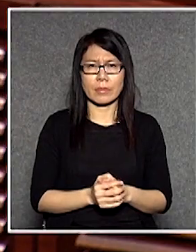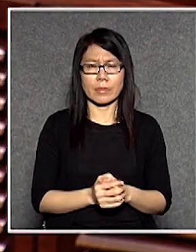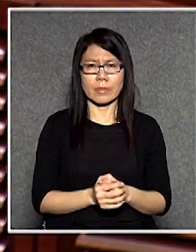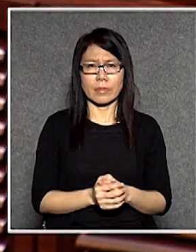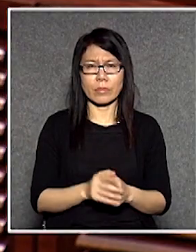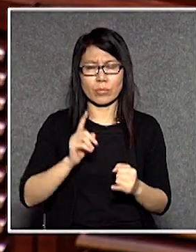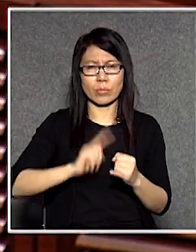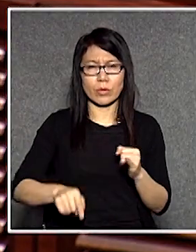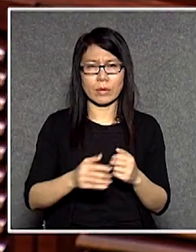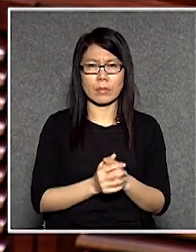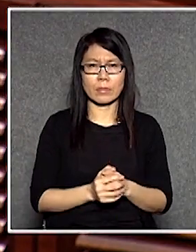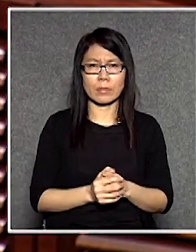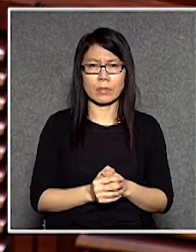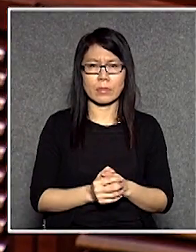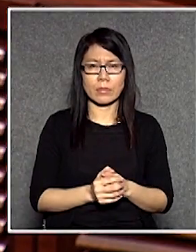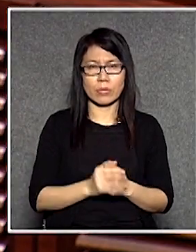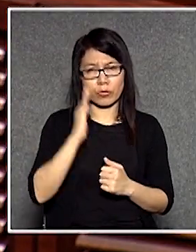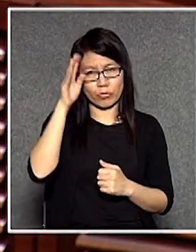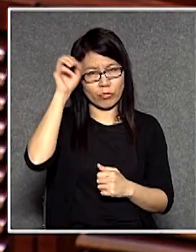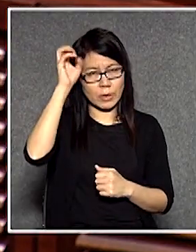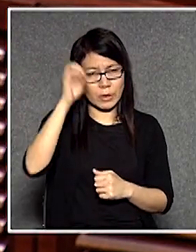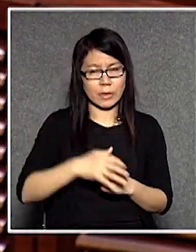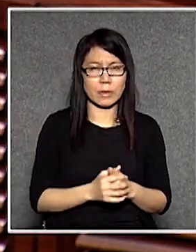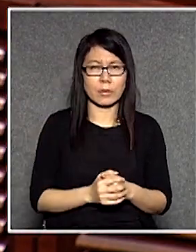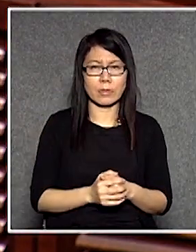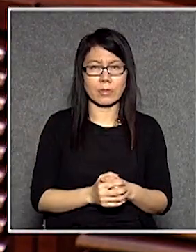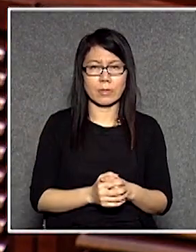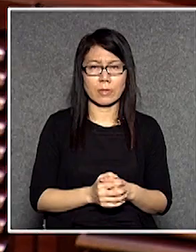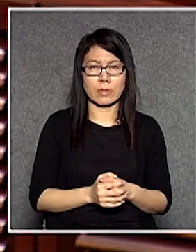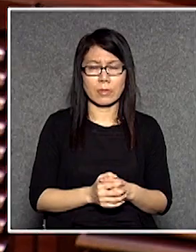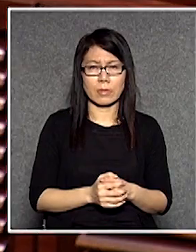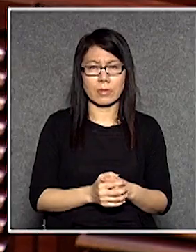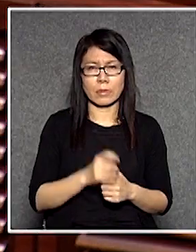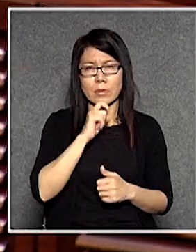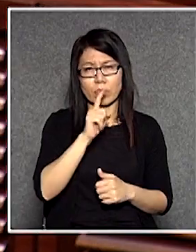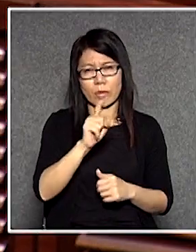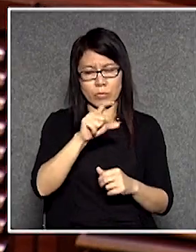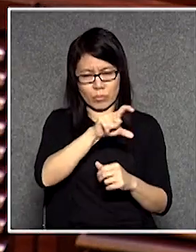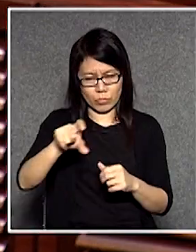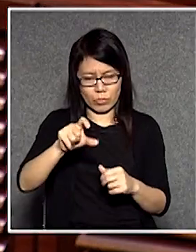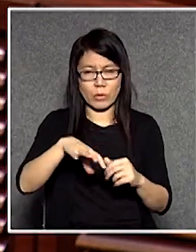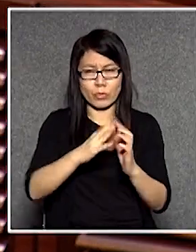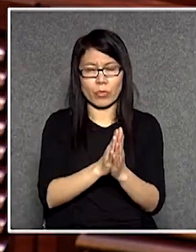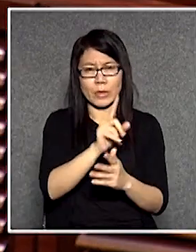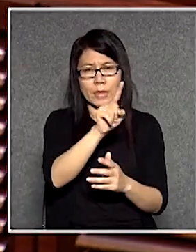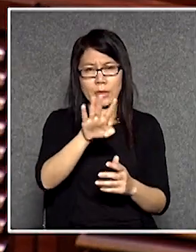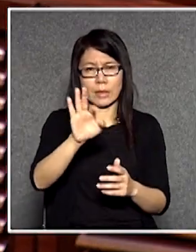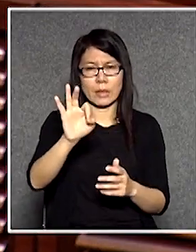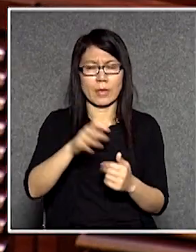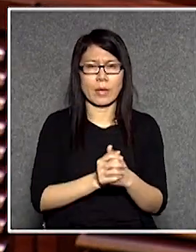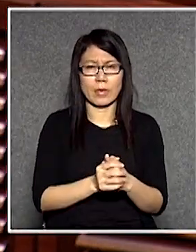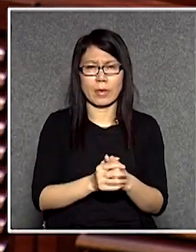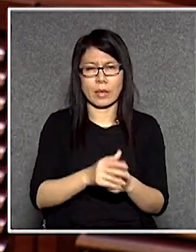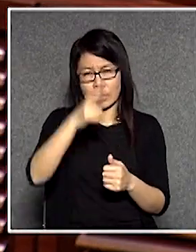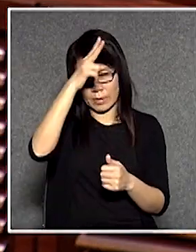最后我都想建议一下，有一个项目总目143公务员